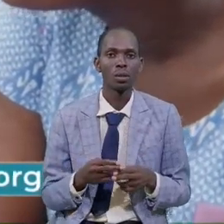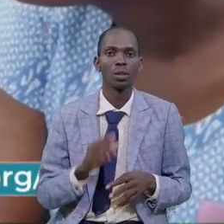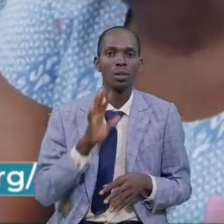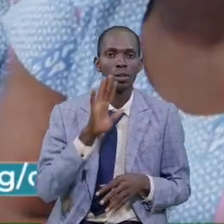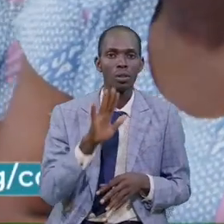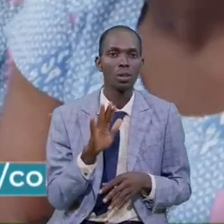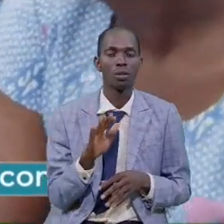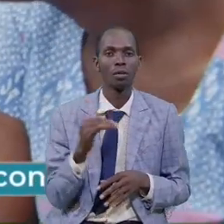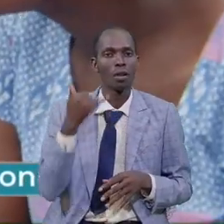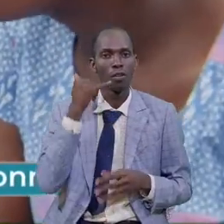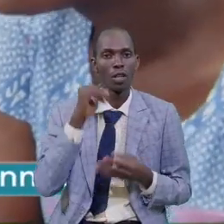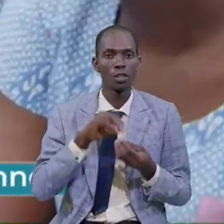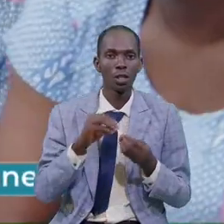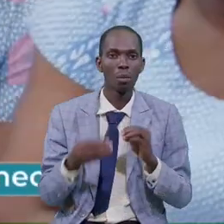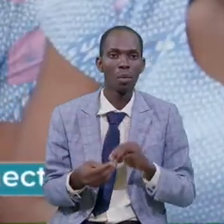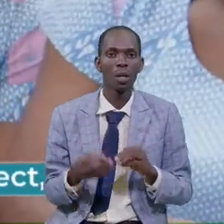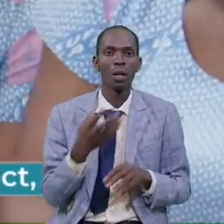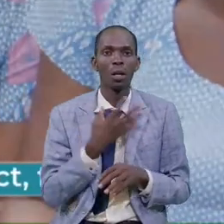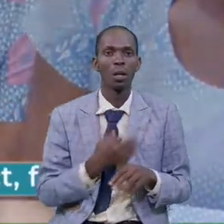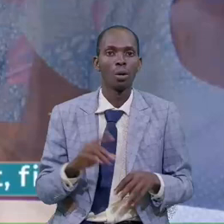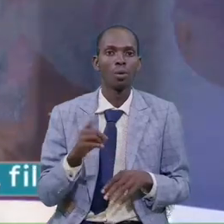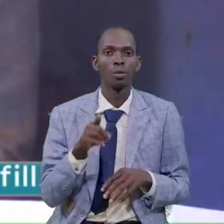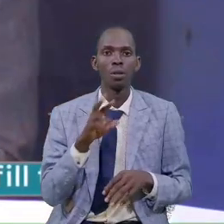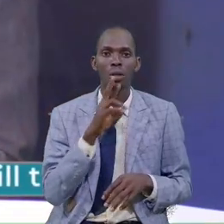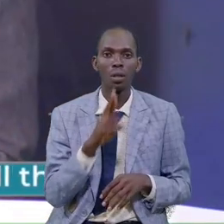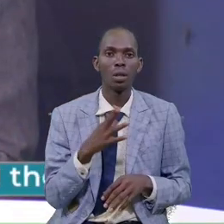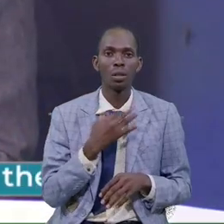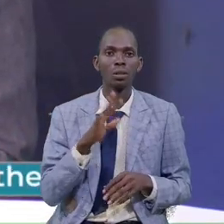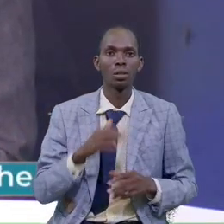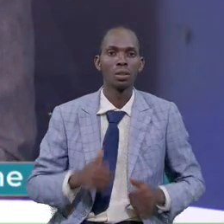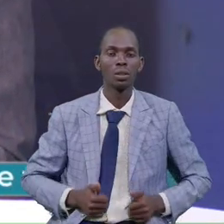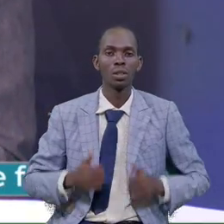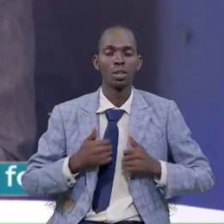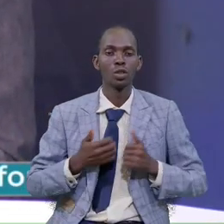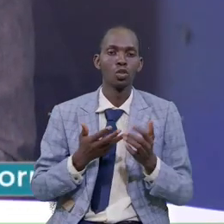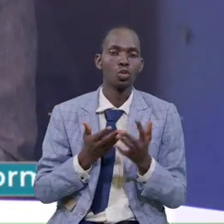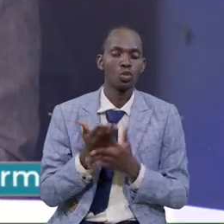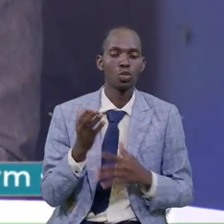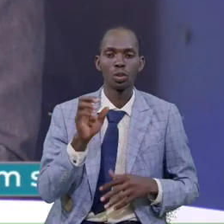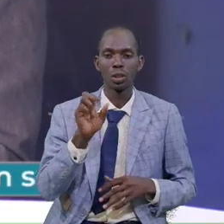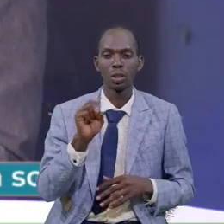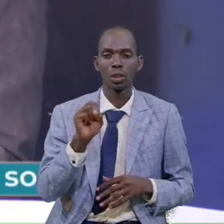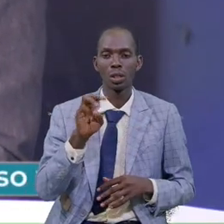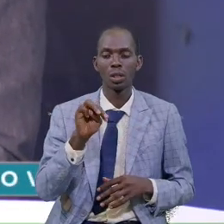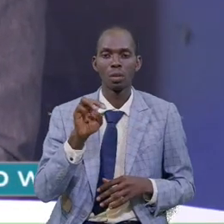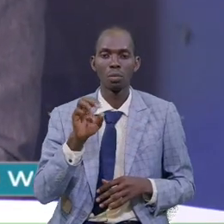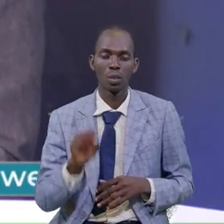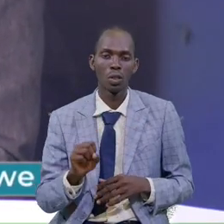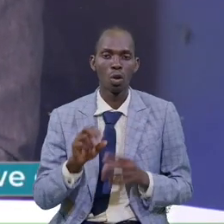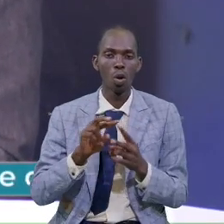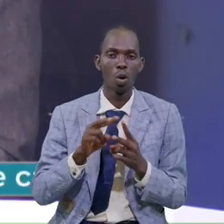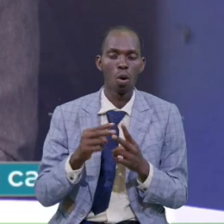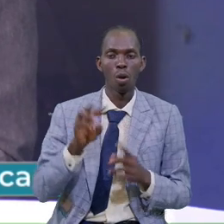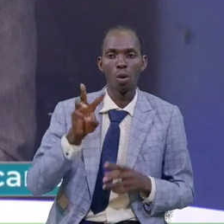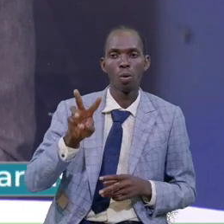your location address via SMS. Et par SMS, vous pouvez nous écrire. To plus